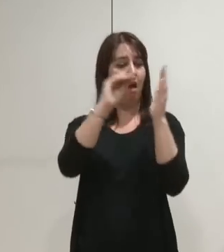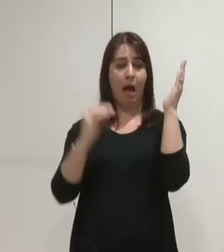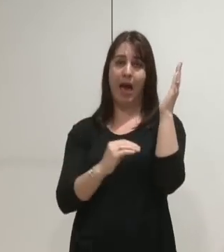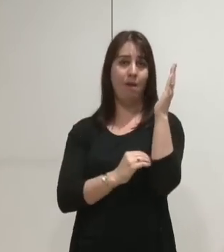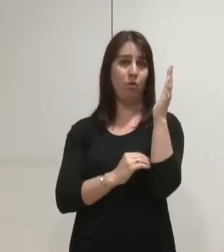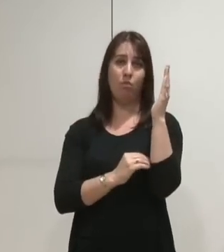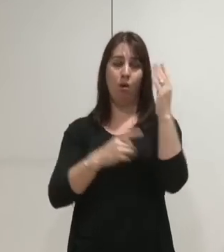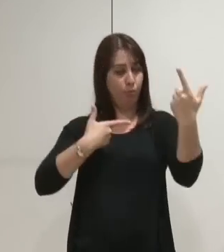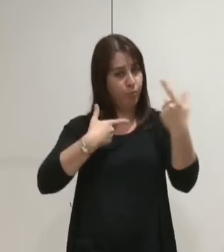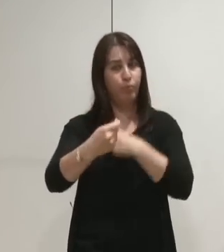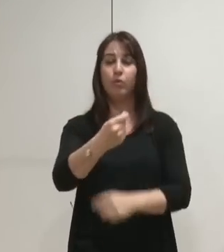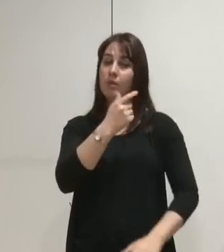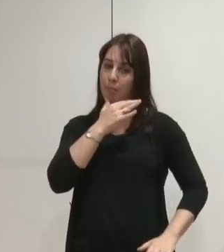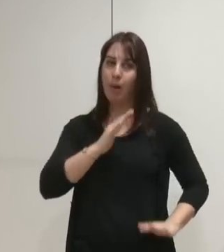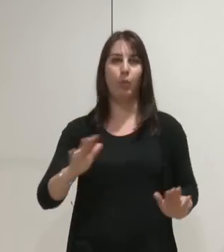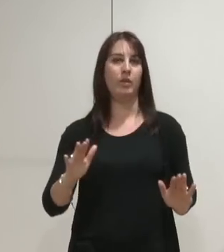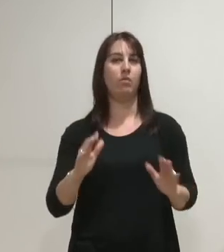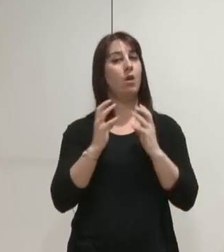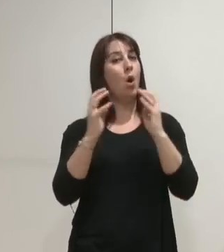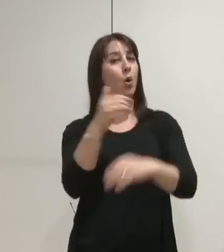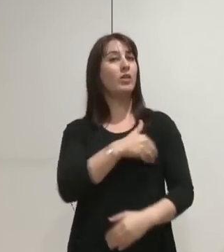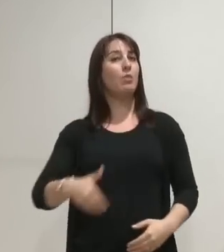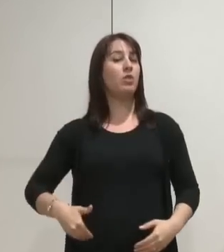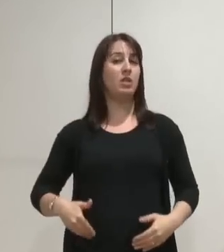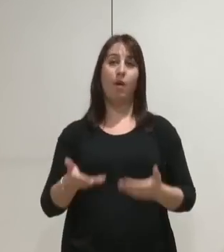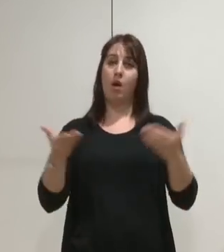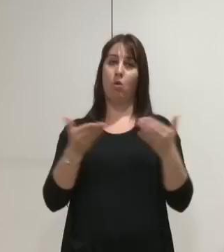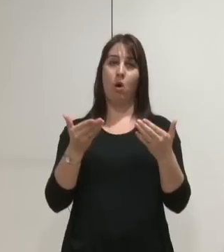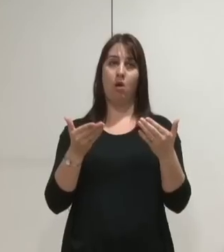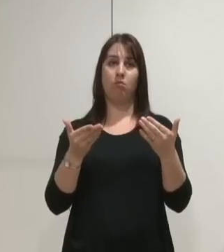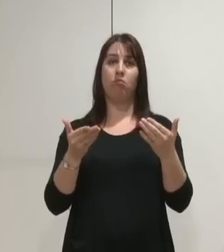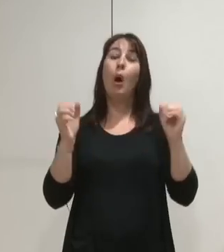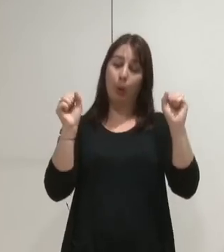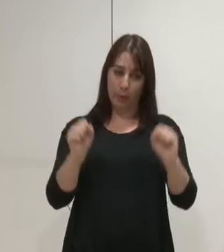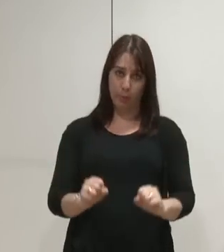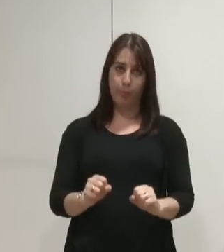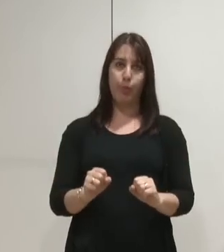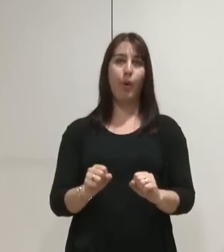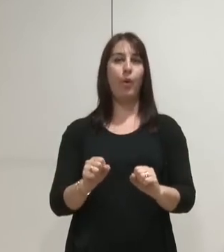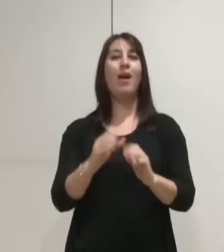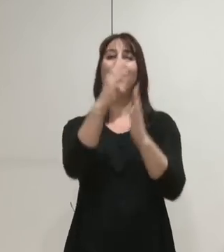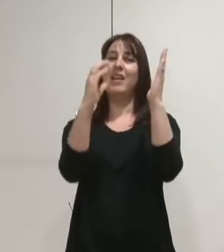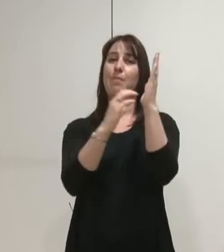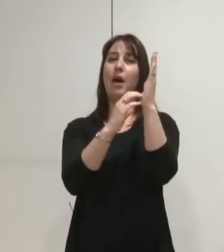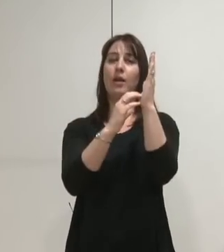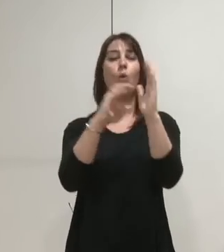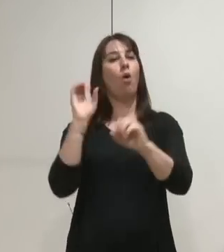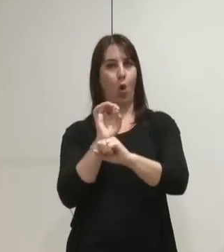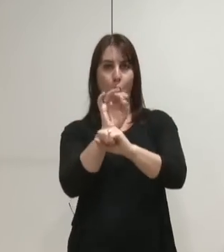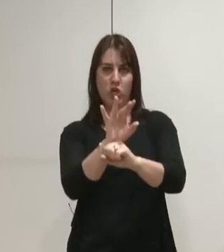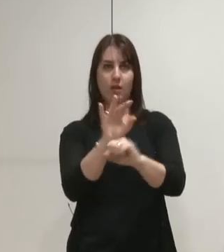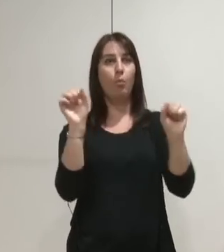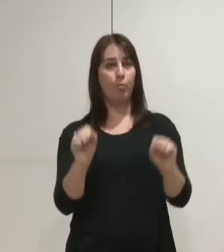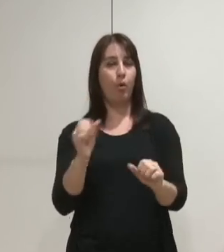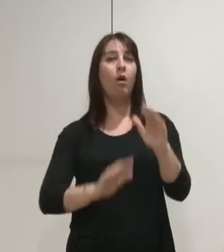amendement le choix que peut faire le conseil municipal c'est de rejeter la délibération mais en